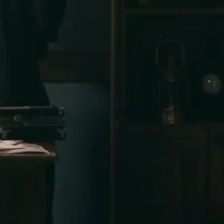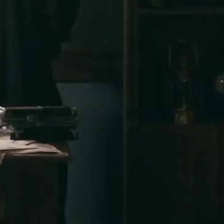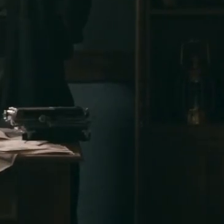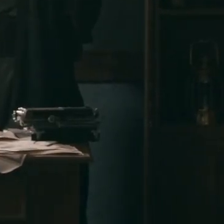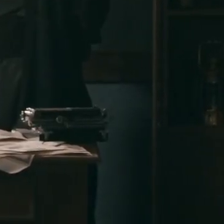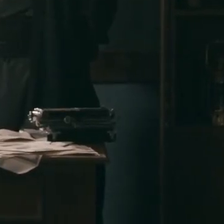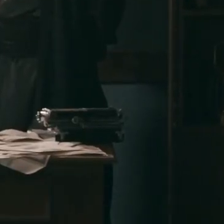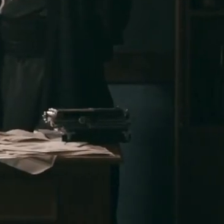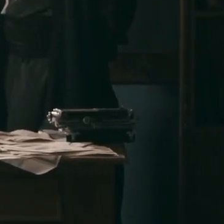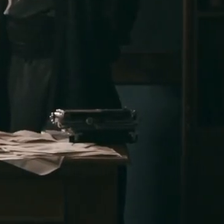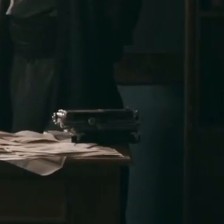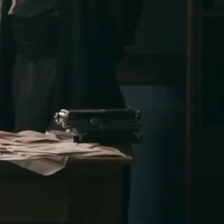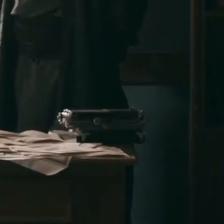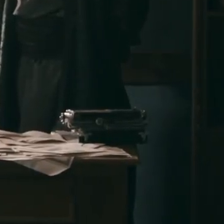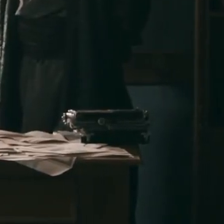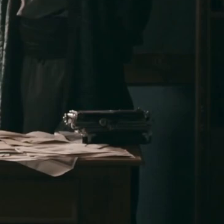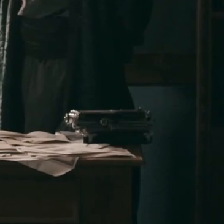yöneldi.